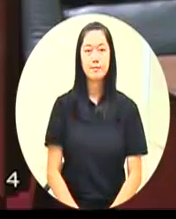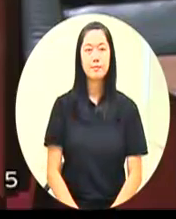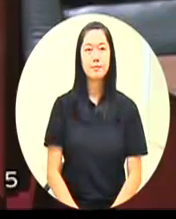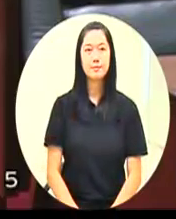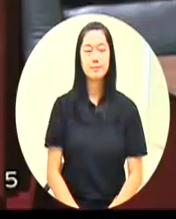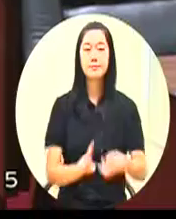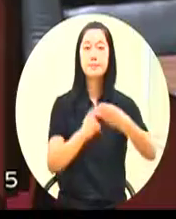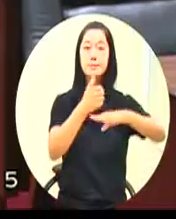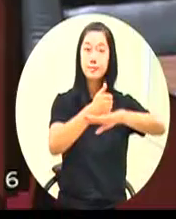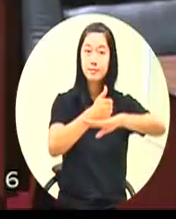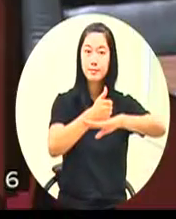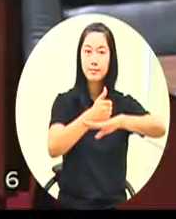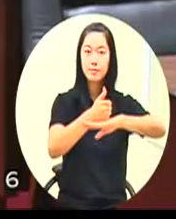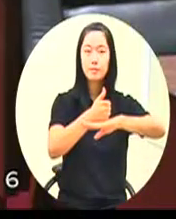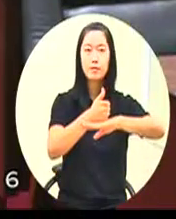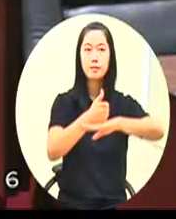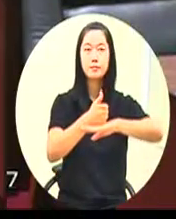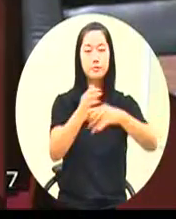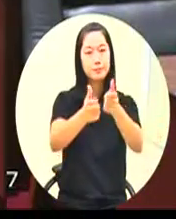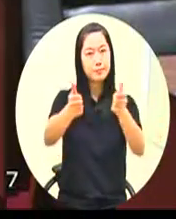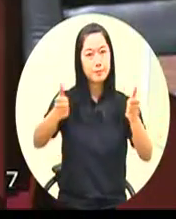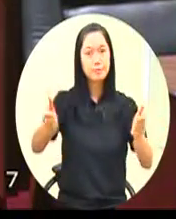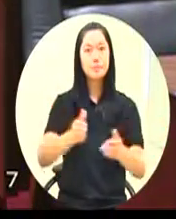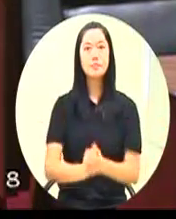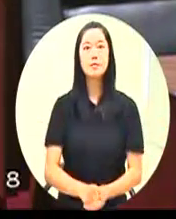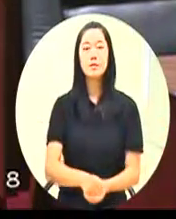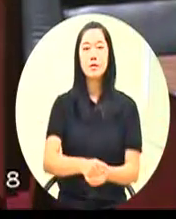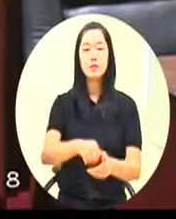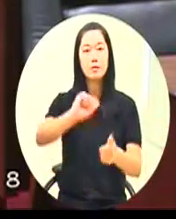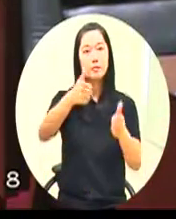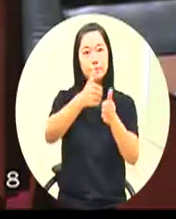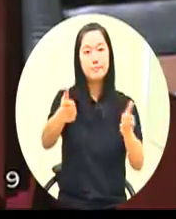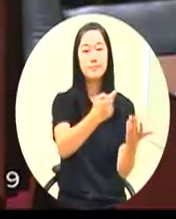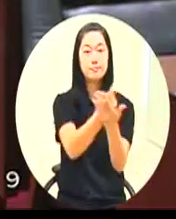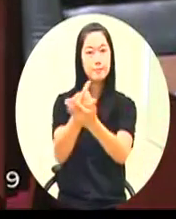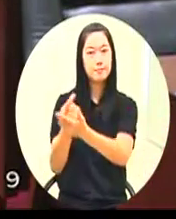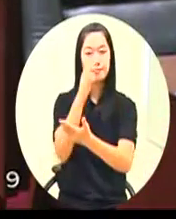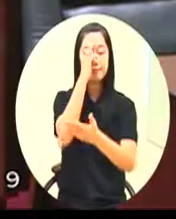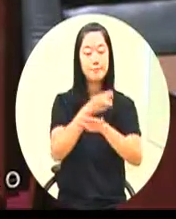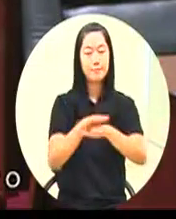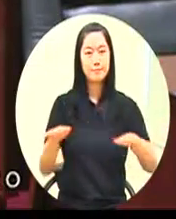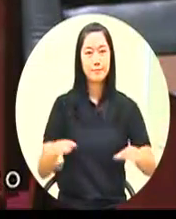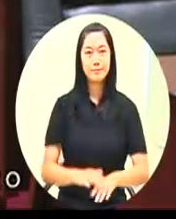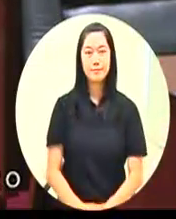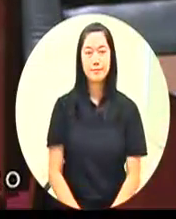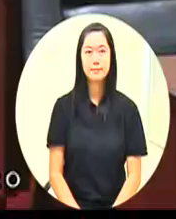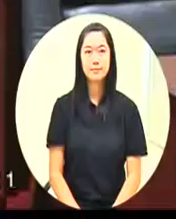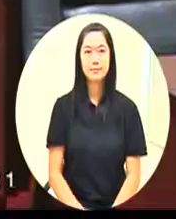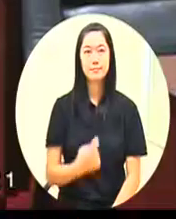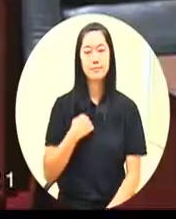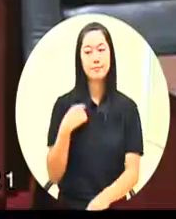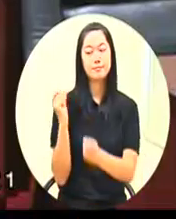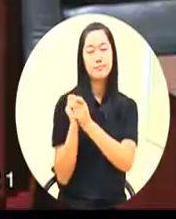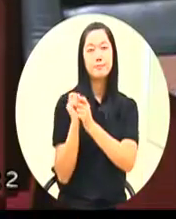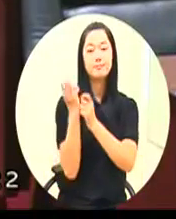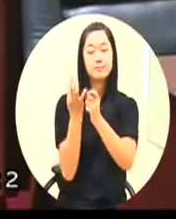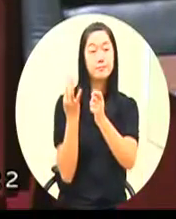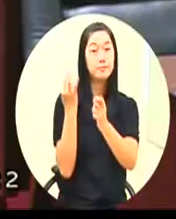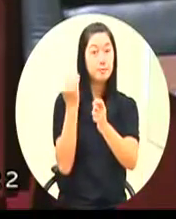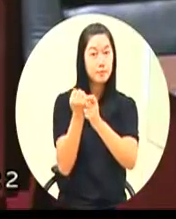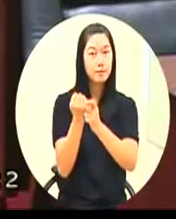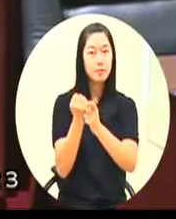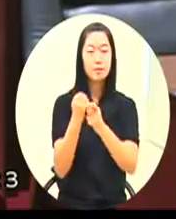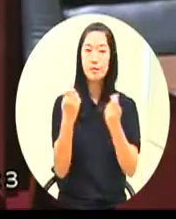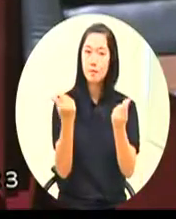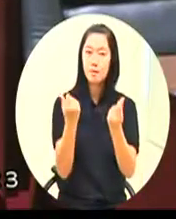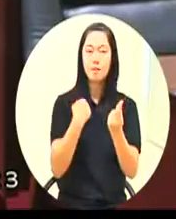席，各位局长还有市府同仁哈，大家午安。那我想，本席这几年来，包括因为